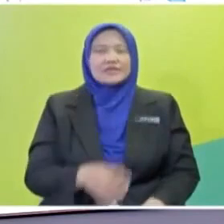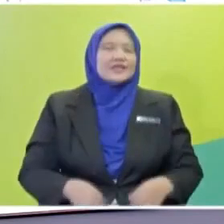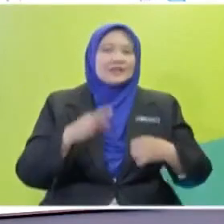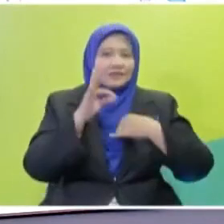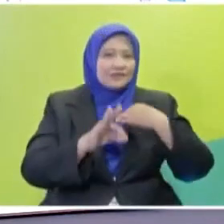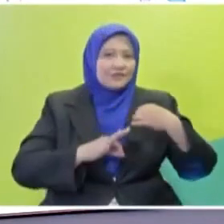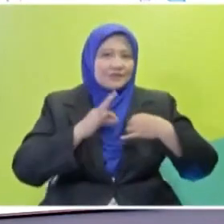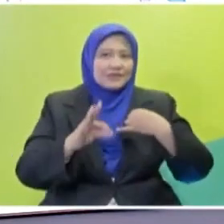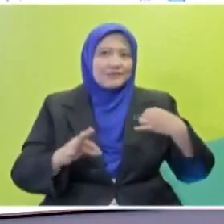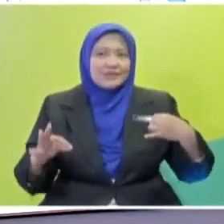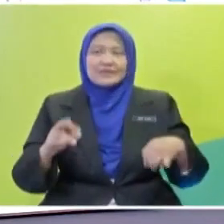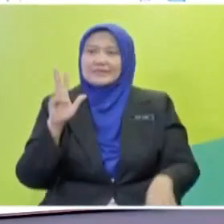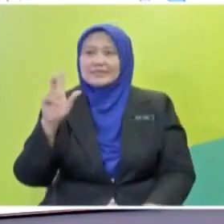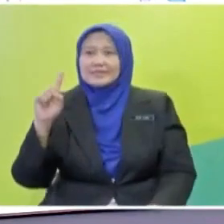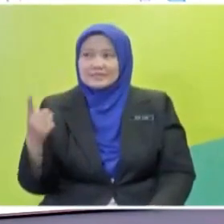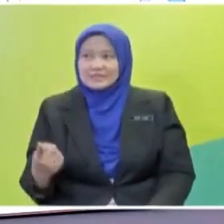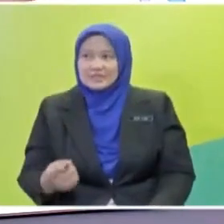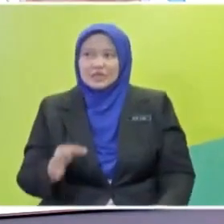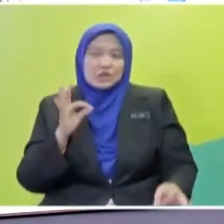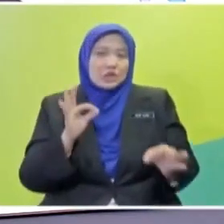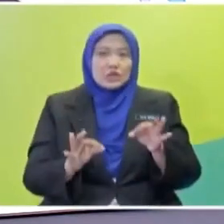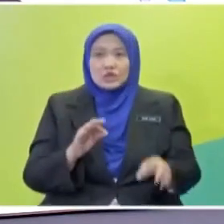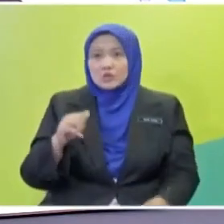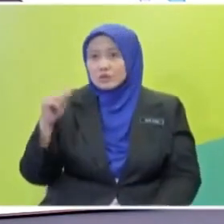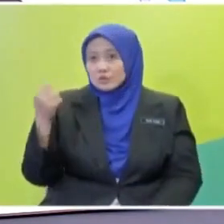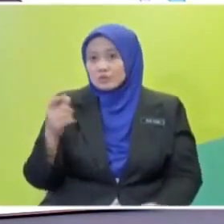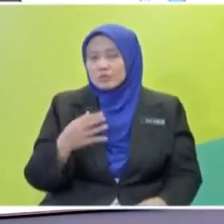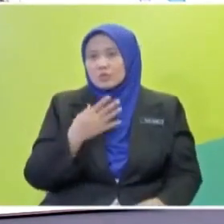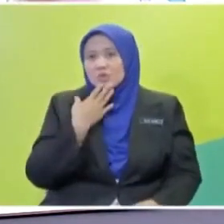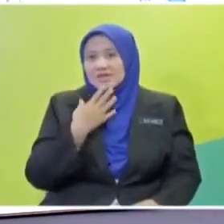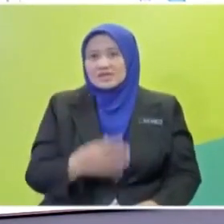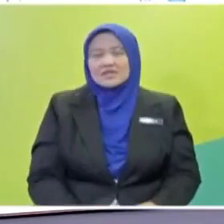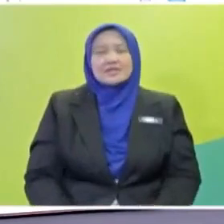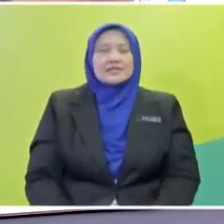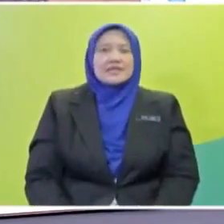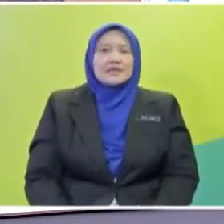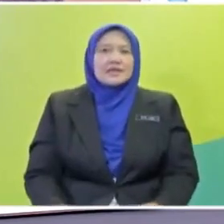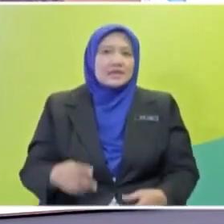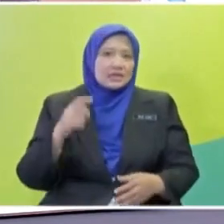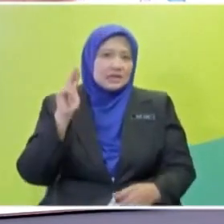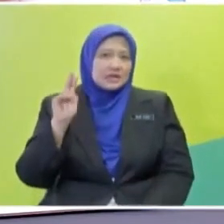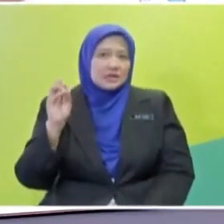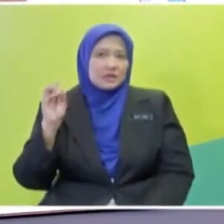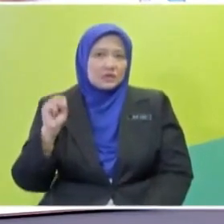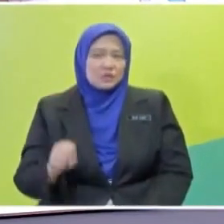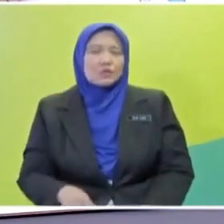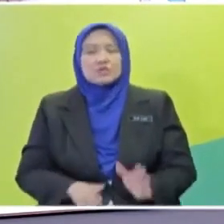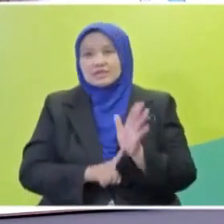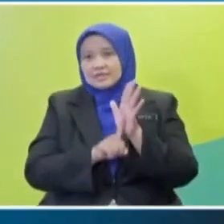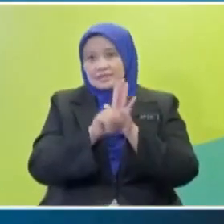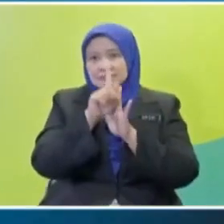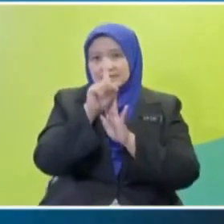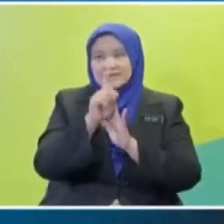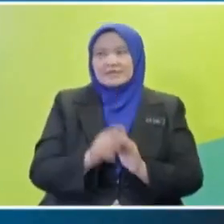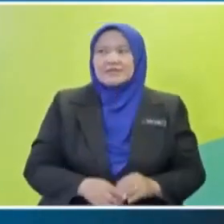Betul. Itu yang saya cakap tadi, kalau guna 10, mungkin filamen dia akan banyaklah. Jadi kos dia pun akan tinggi. Okey, contoh dekat sini filamen.